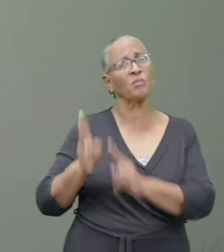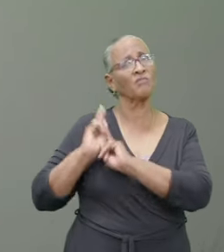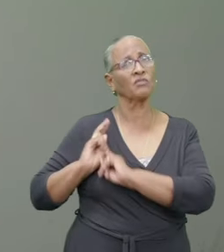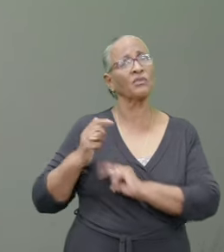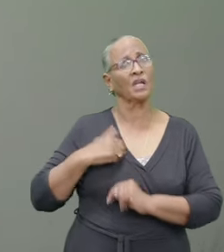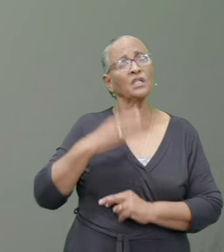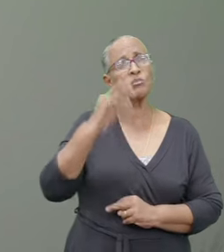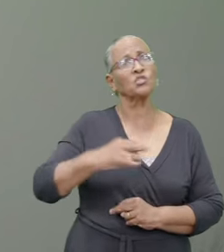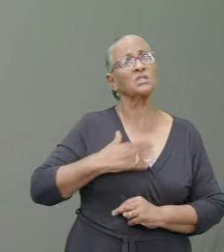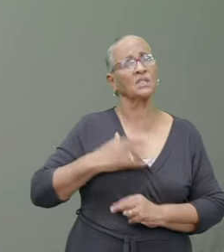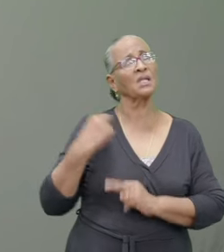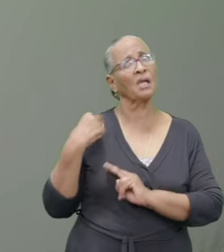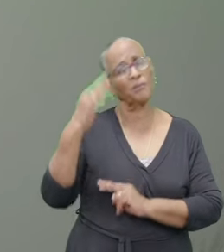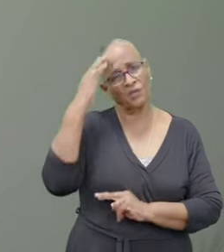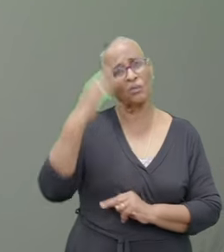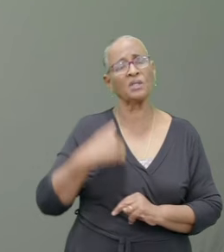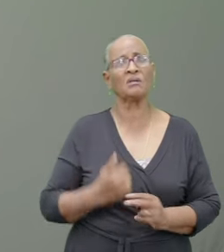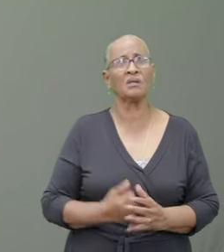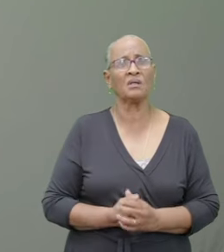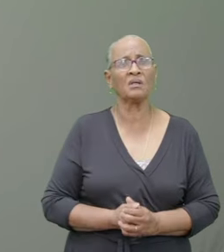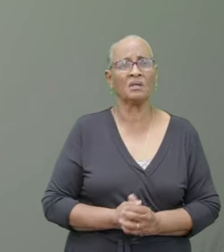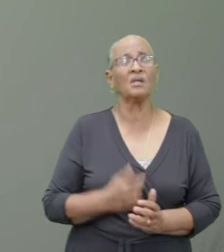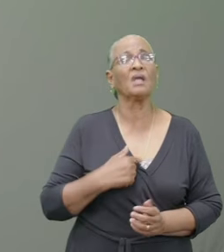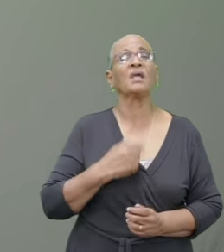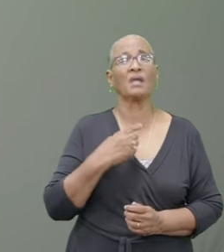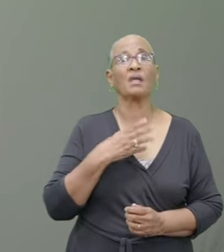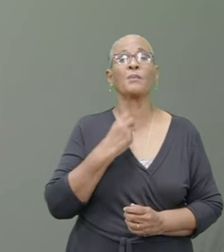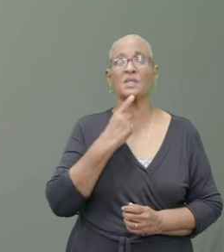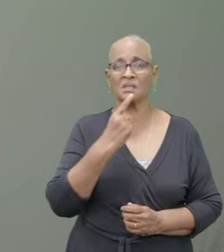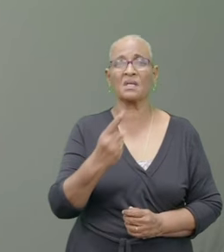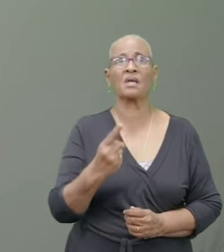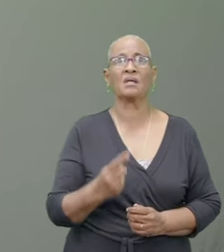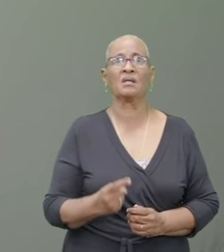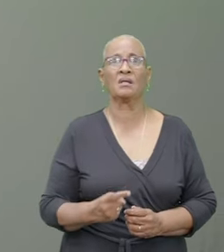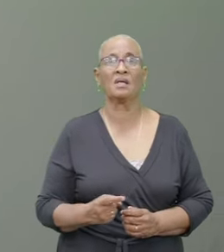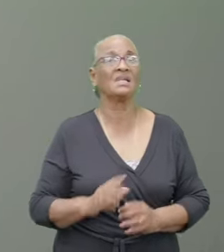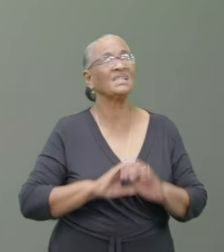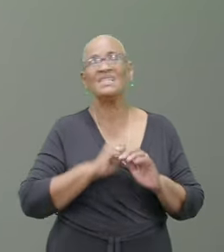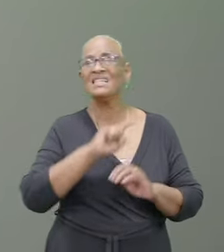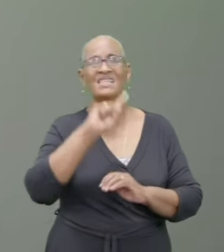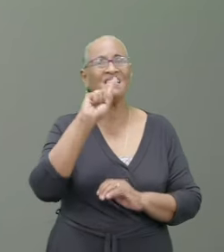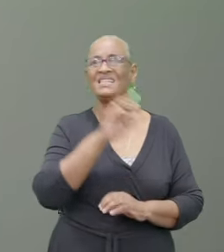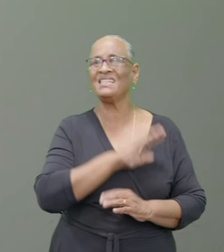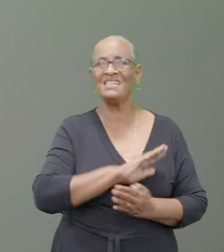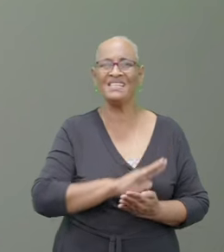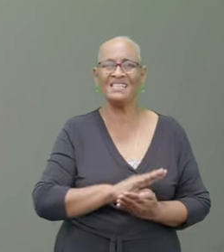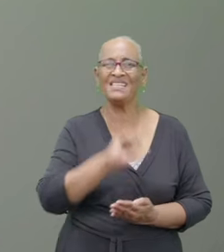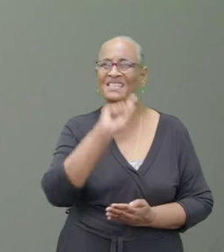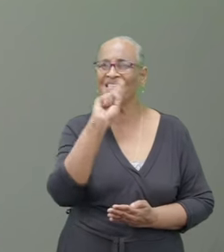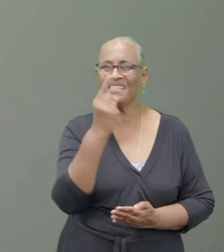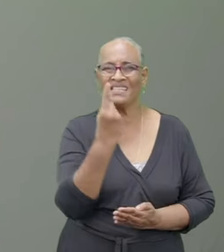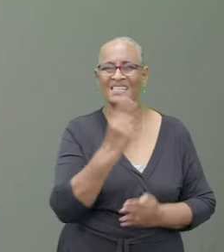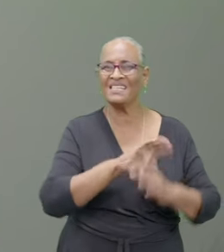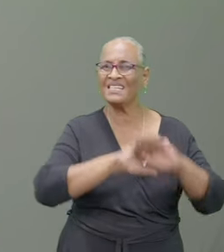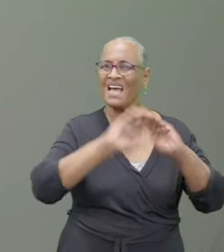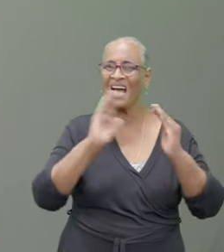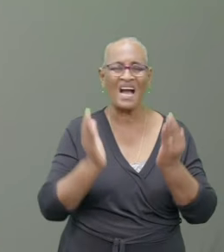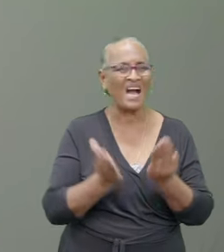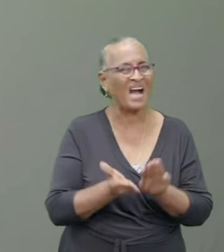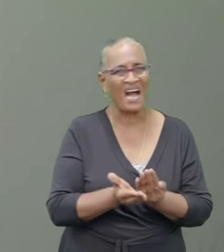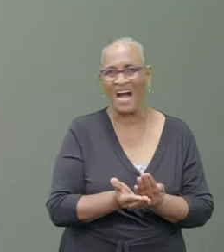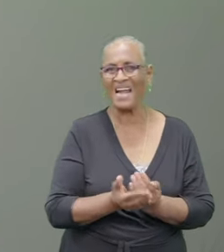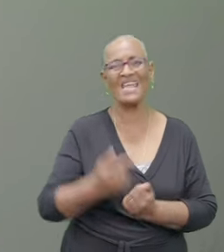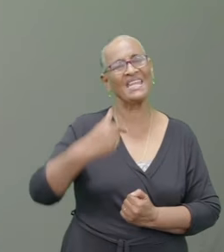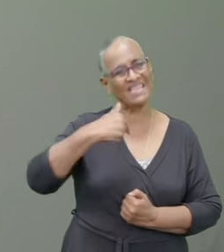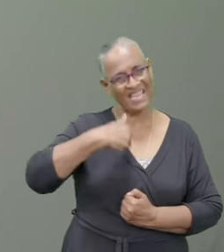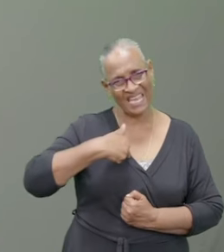die ik bekleed. Maar ik heb het gezegd omdat niet alleen meneer Ramadien beleid